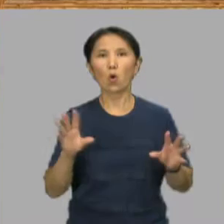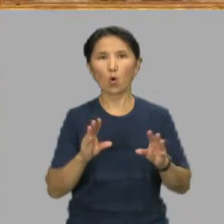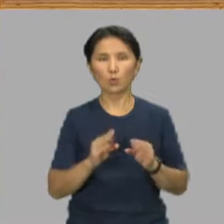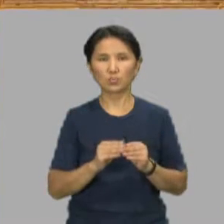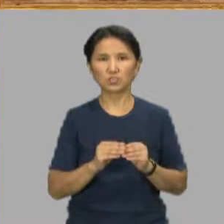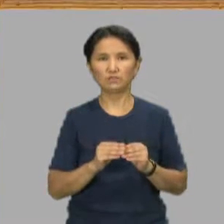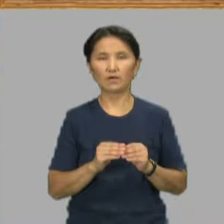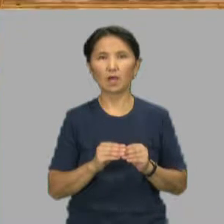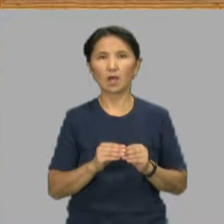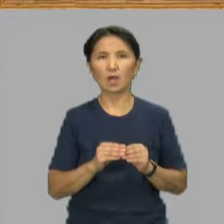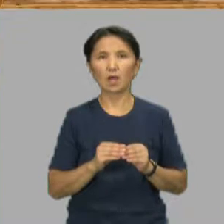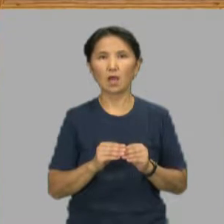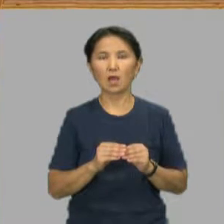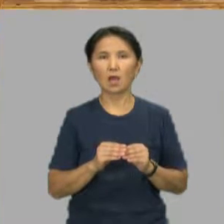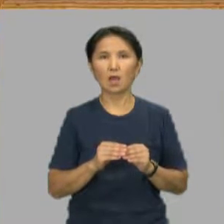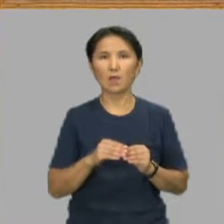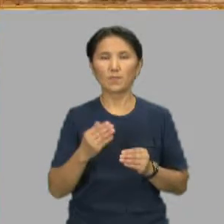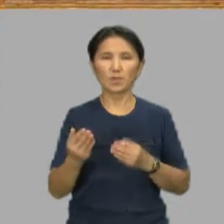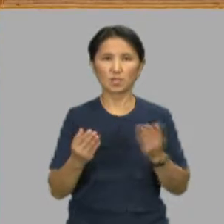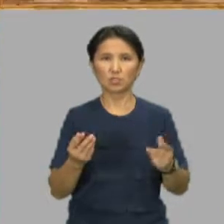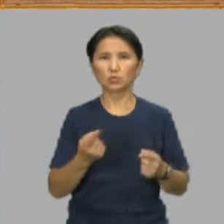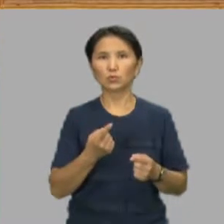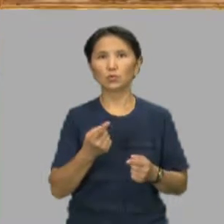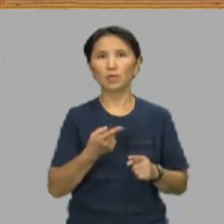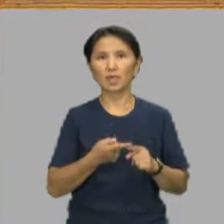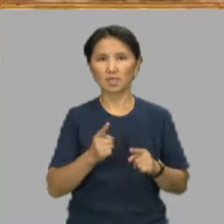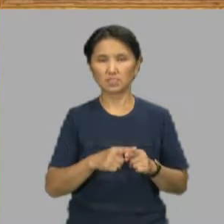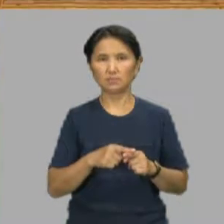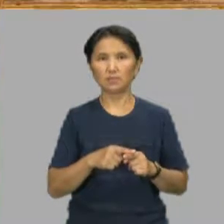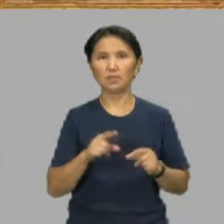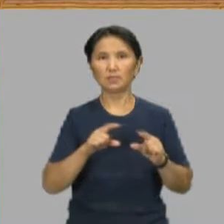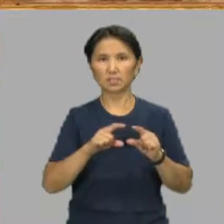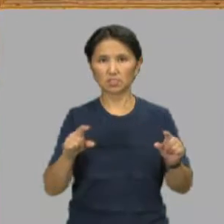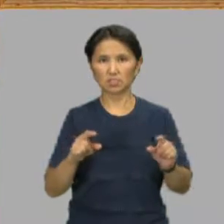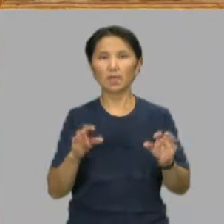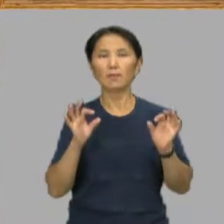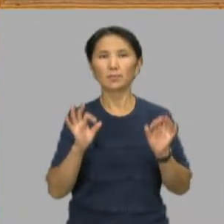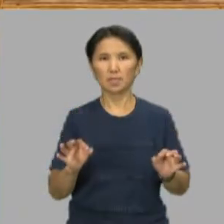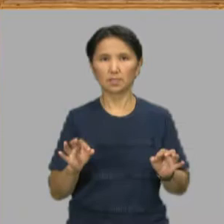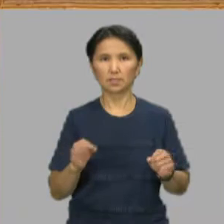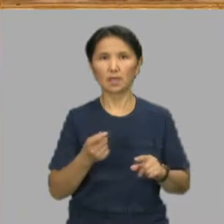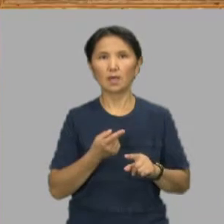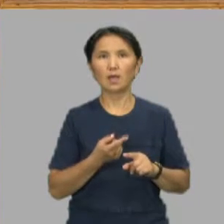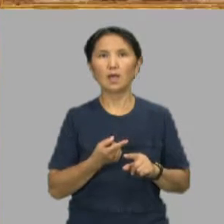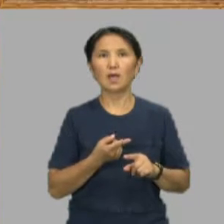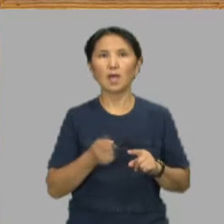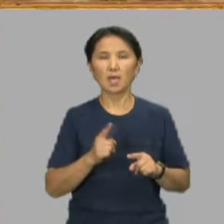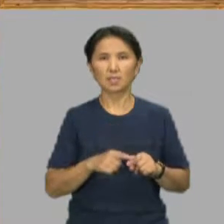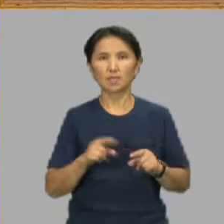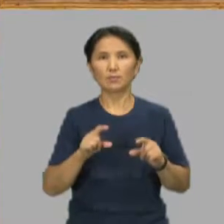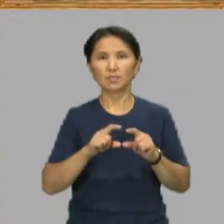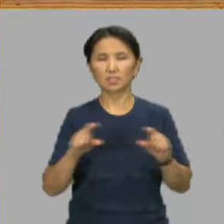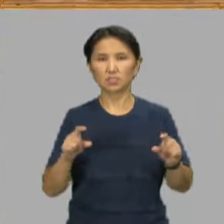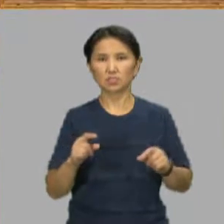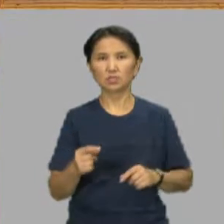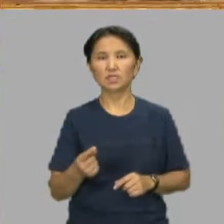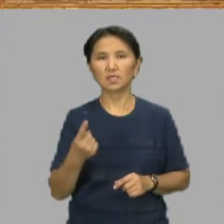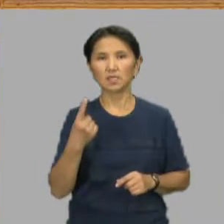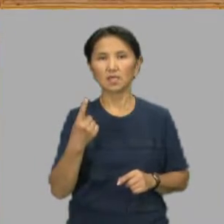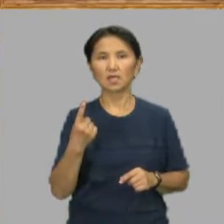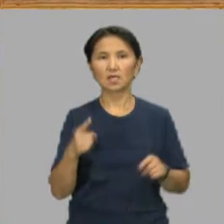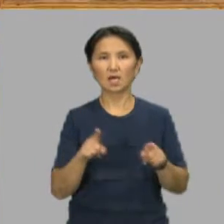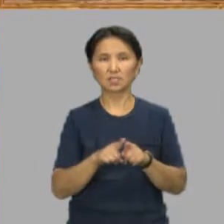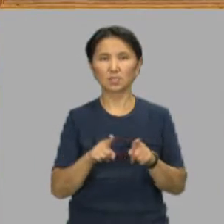между этими предложениями? Правильно, это предложение с